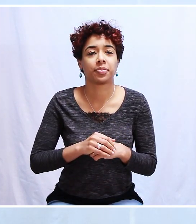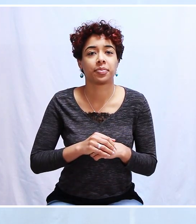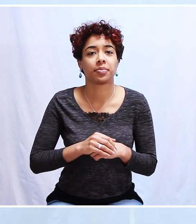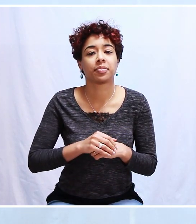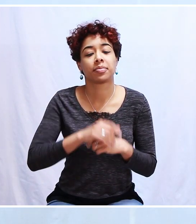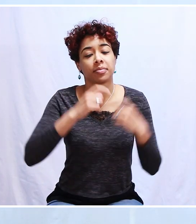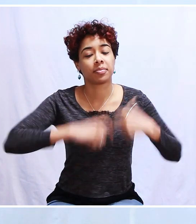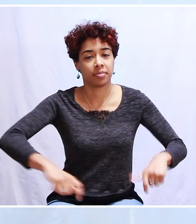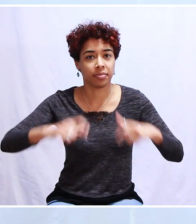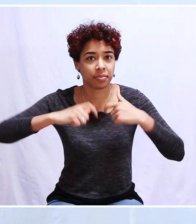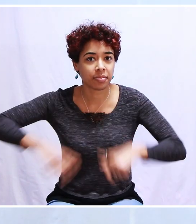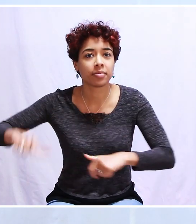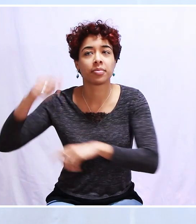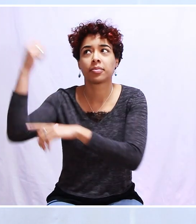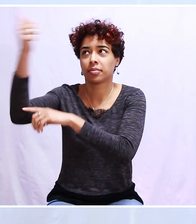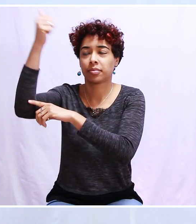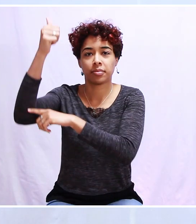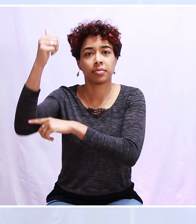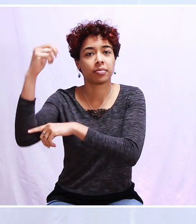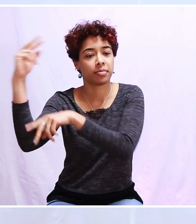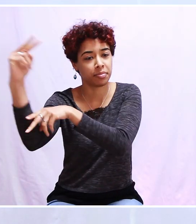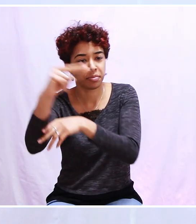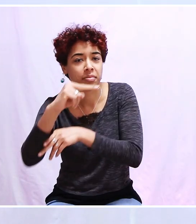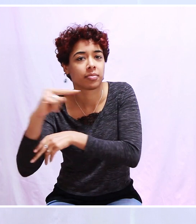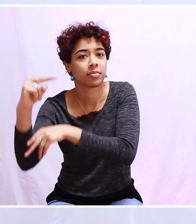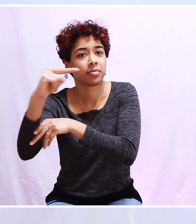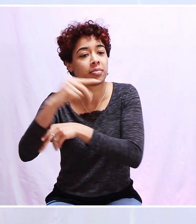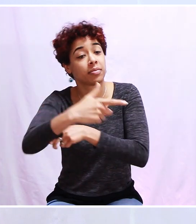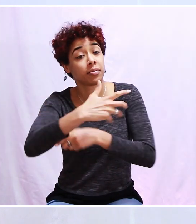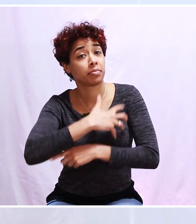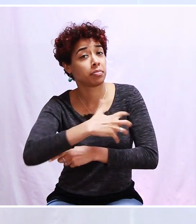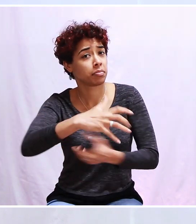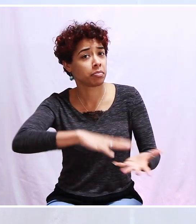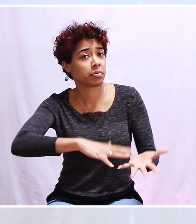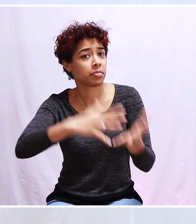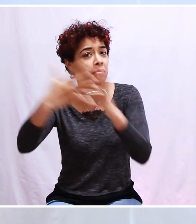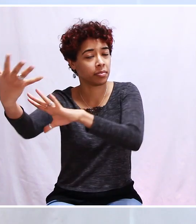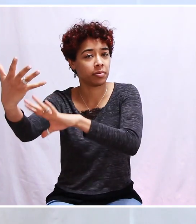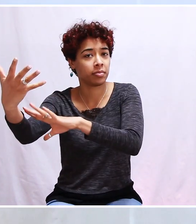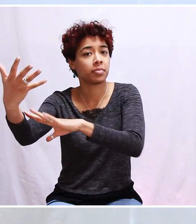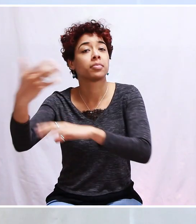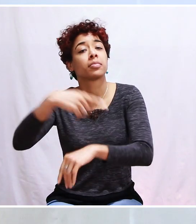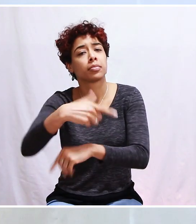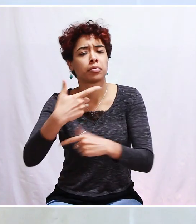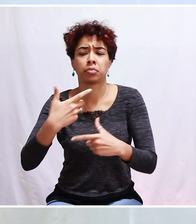prospérité l'accompagna. Il habitait dans la maison de son maître l'Égyptien. Amen.